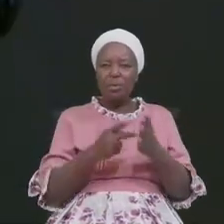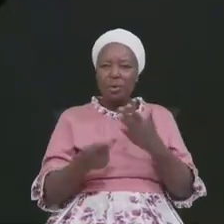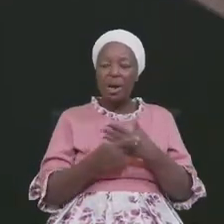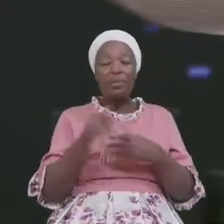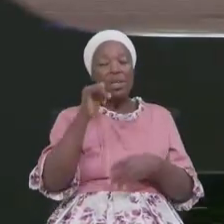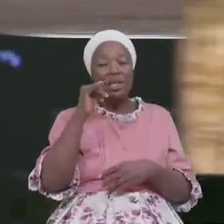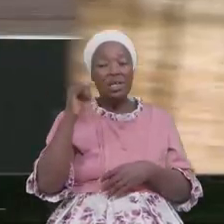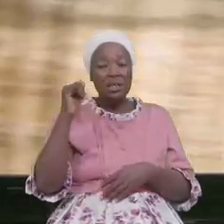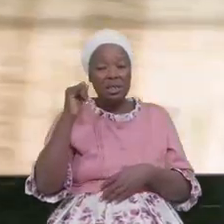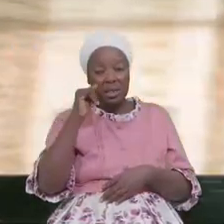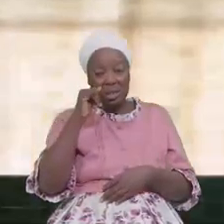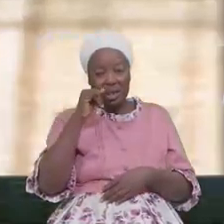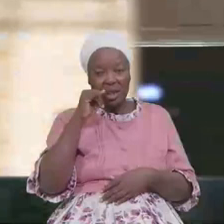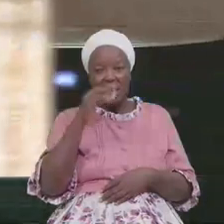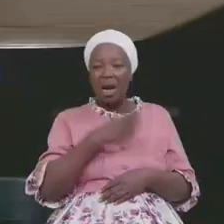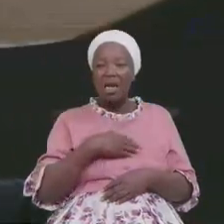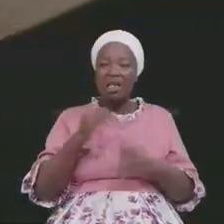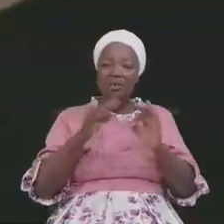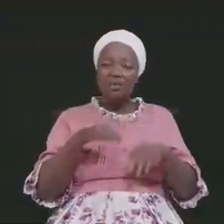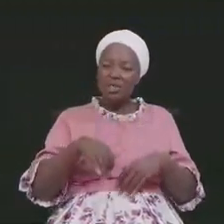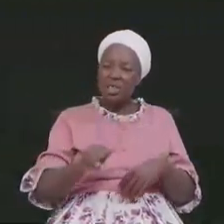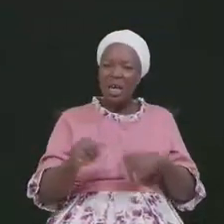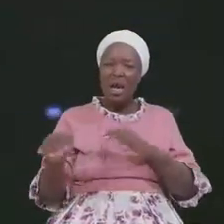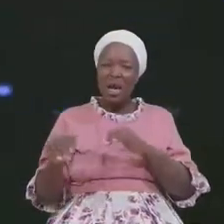Si tu as agi et vis